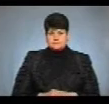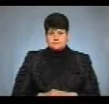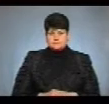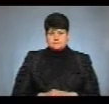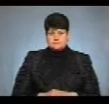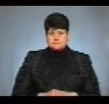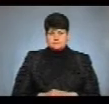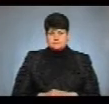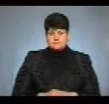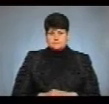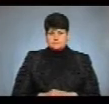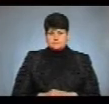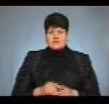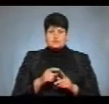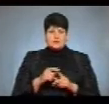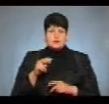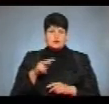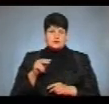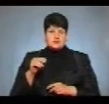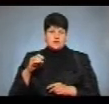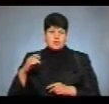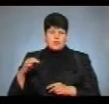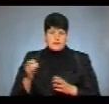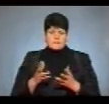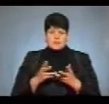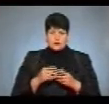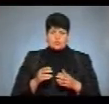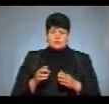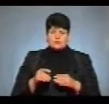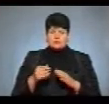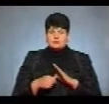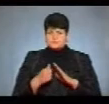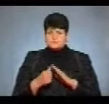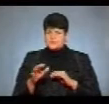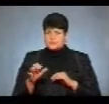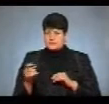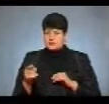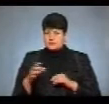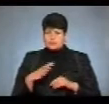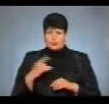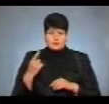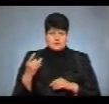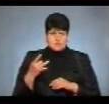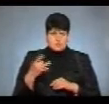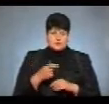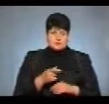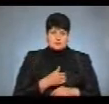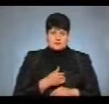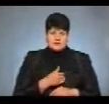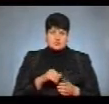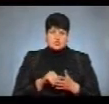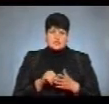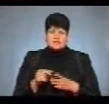новини. За словами Людмили Чеховської, підрахунок безпритульних собак у Тернополі відбувався вперше. Його ініціювали